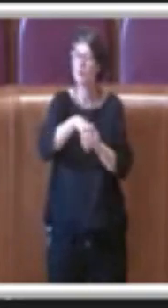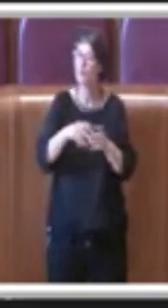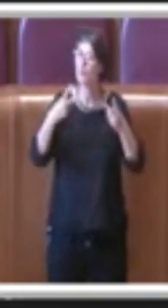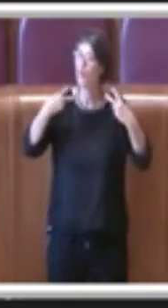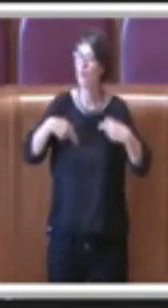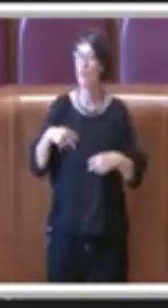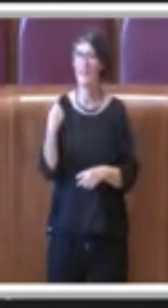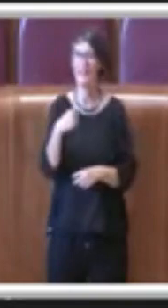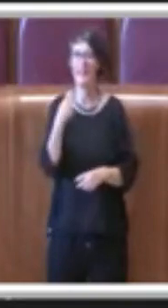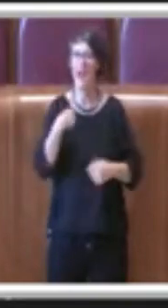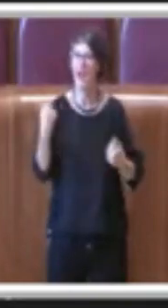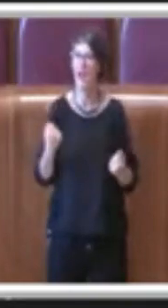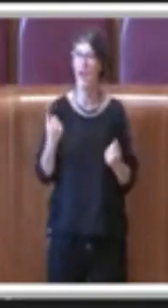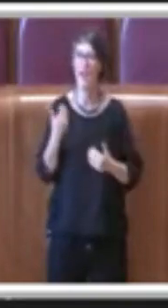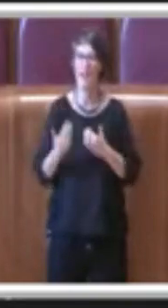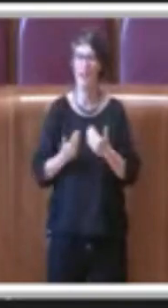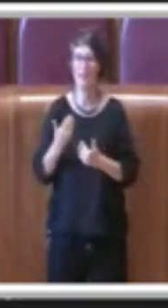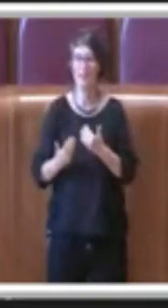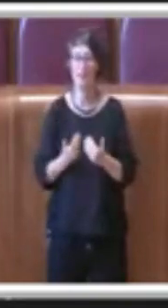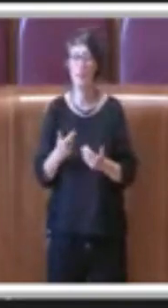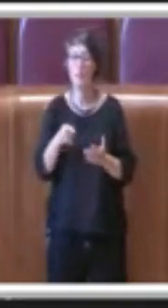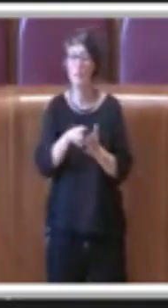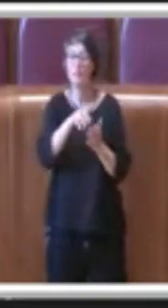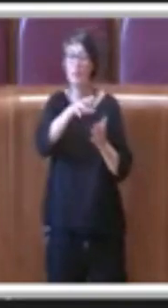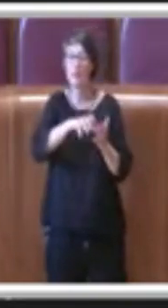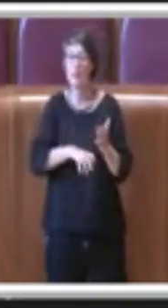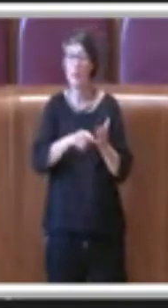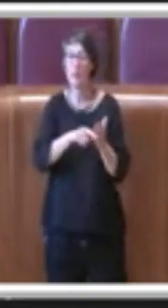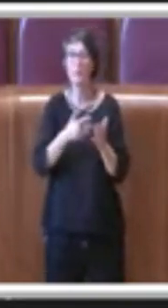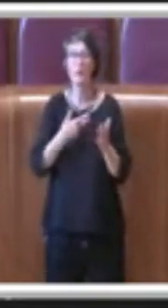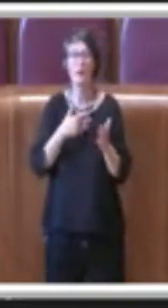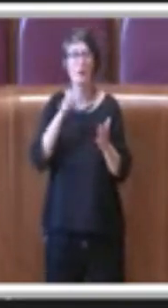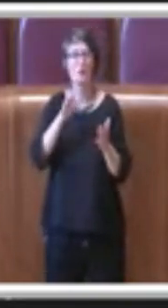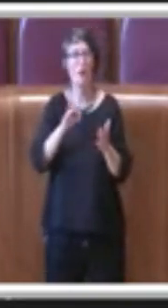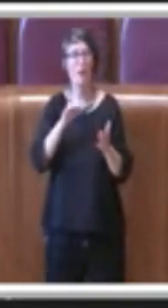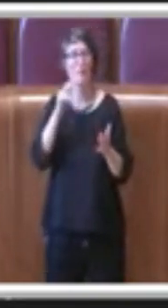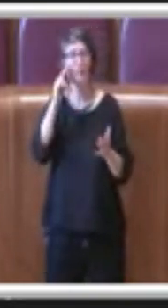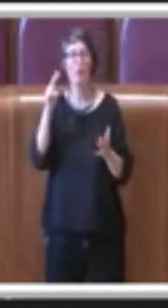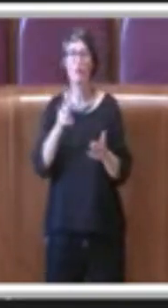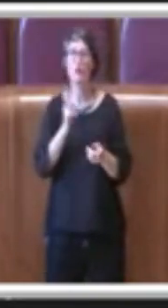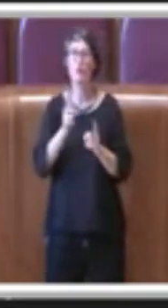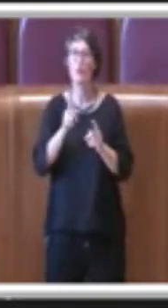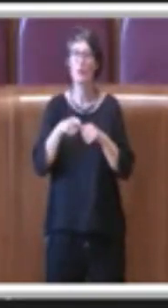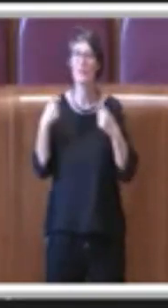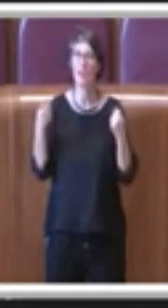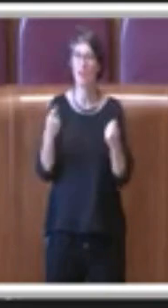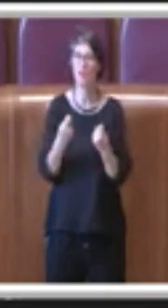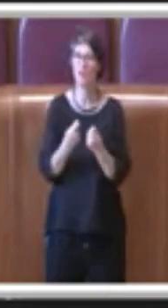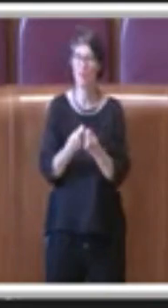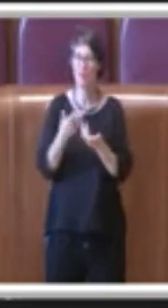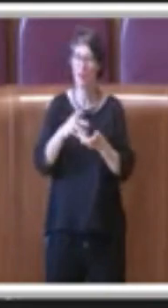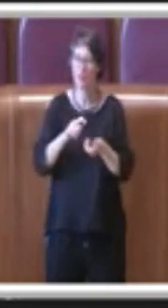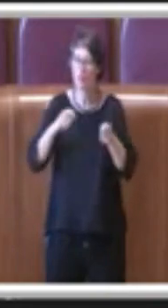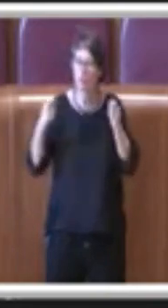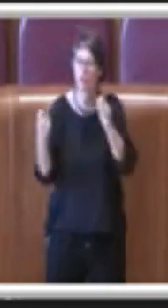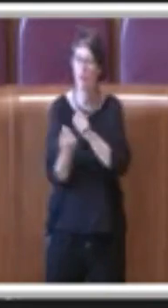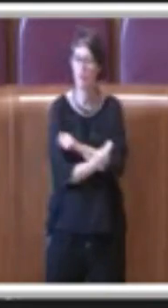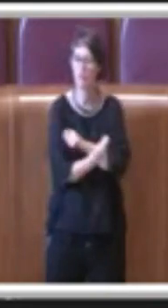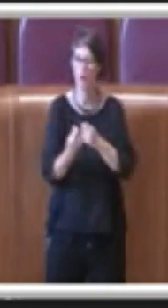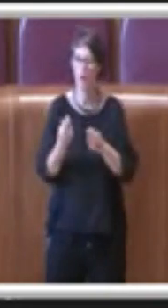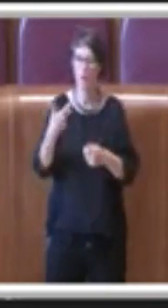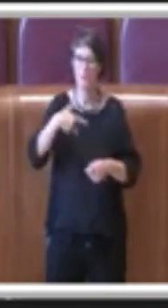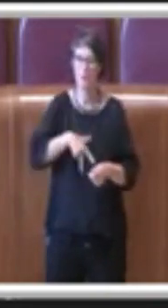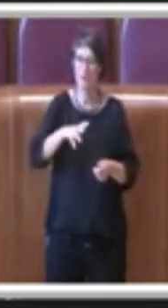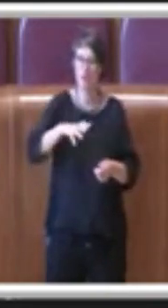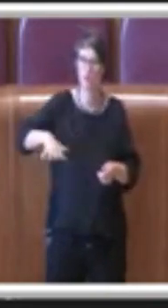La delibera quindi rispecchia anche una visione politica generale di riforma della residenzialità, che quindi non si limita soltanto agli anziani, ma è stata